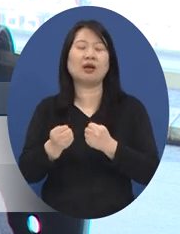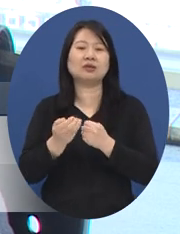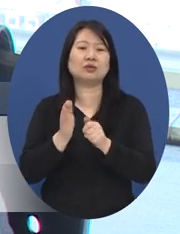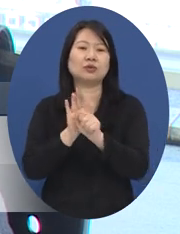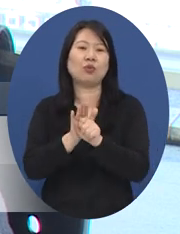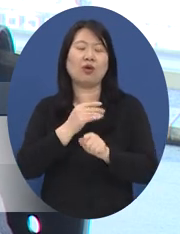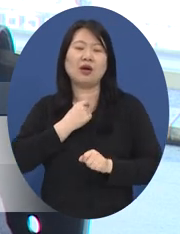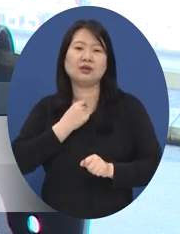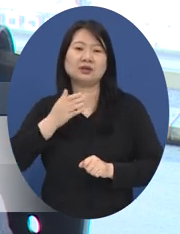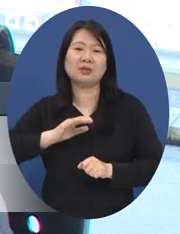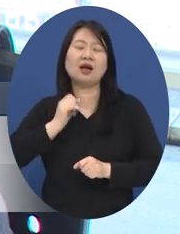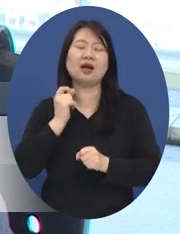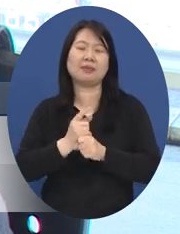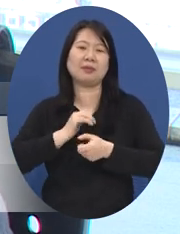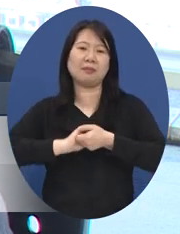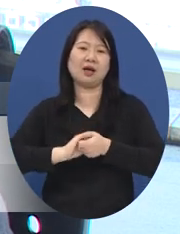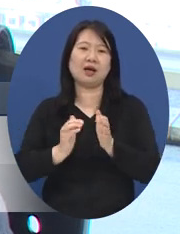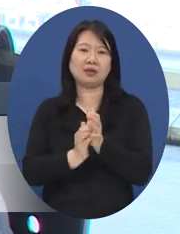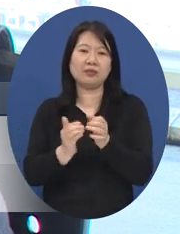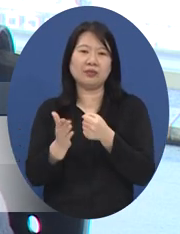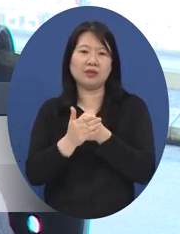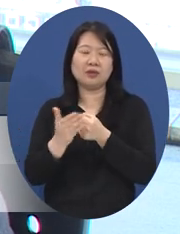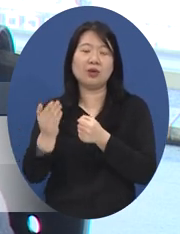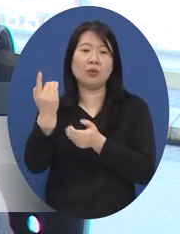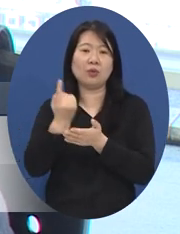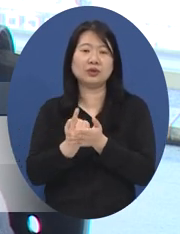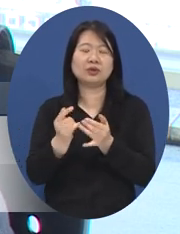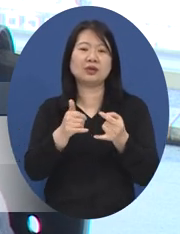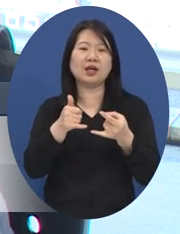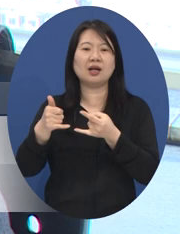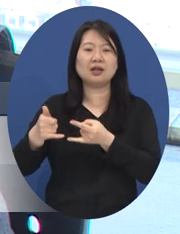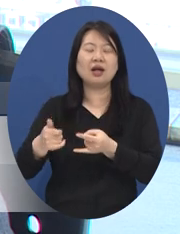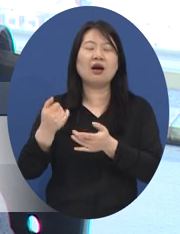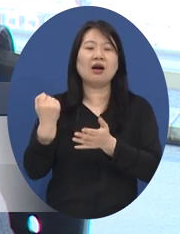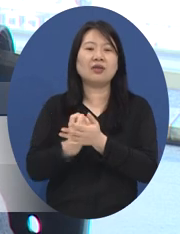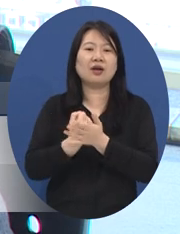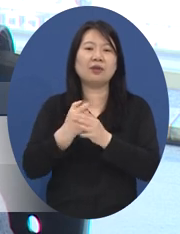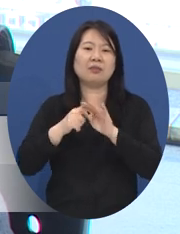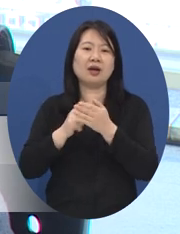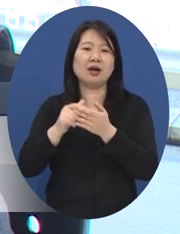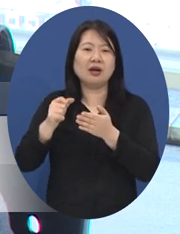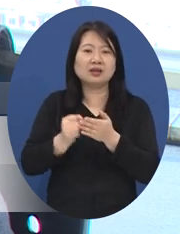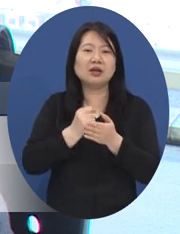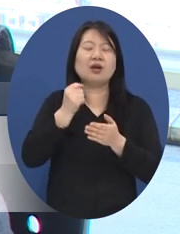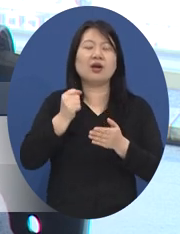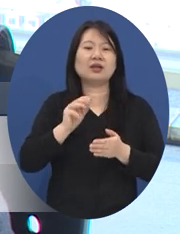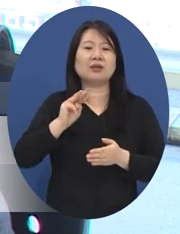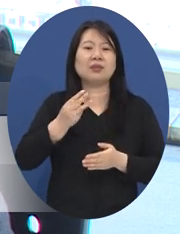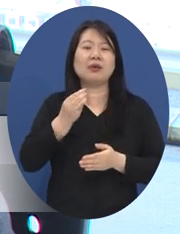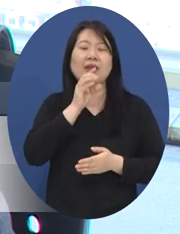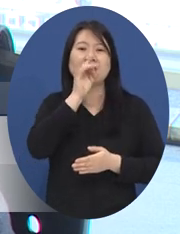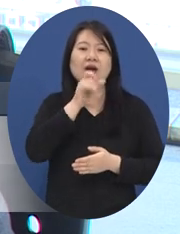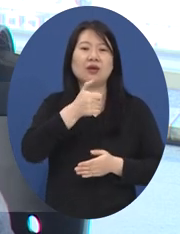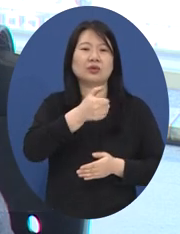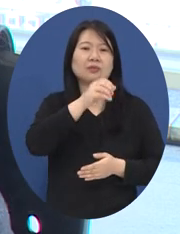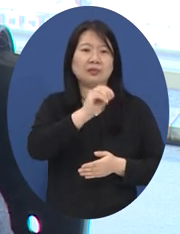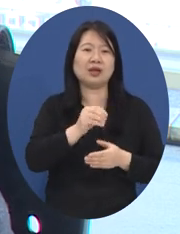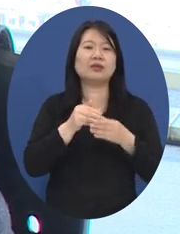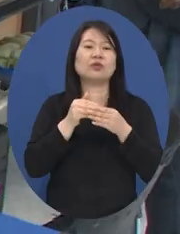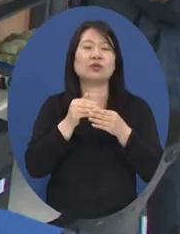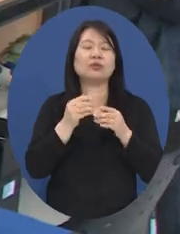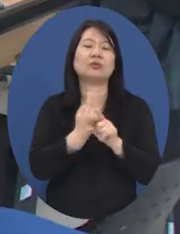해드리고 싶지만 이미 또 마감이 된 상태라서 오시는 분들에게 일단 안타깝지만 300만 원이 안 돼서 50만 원으로 좀